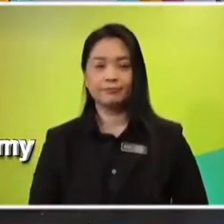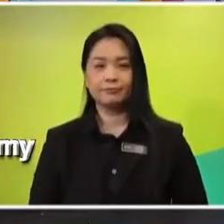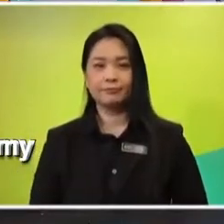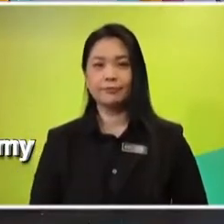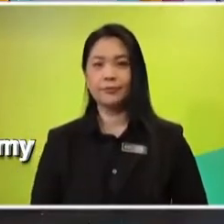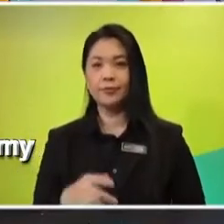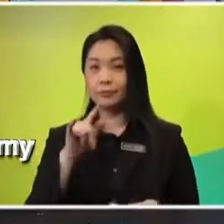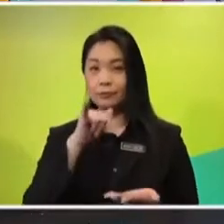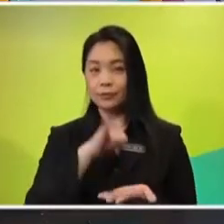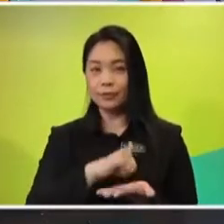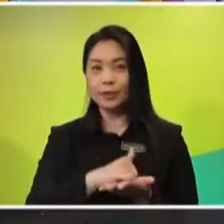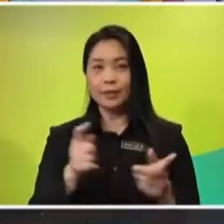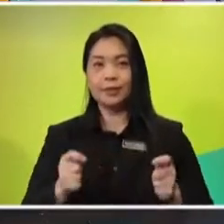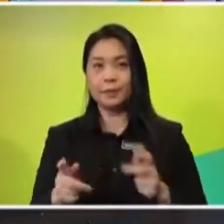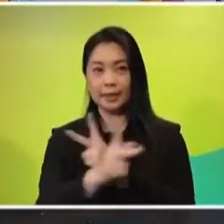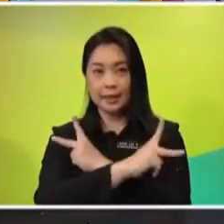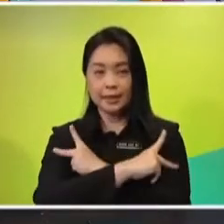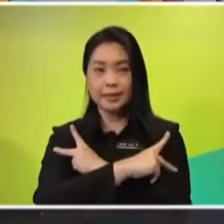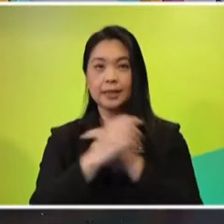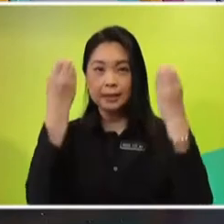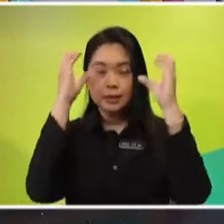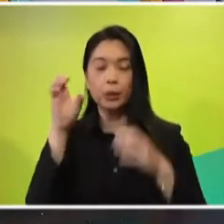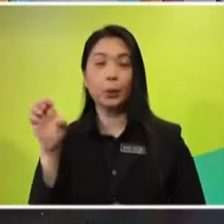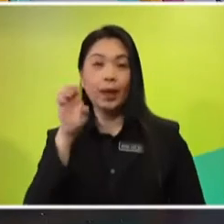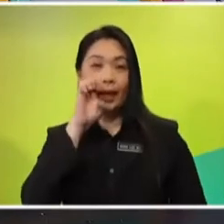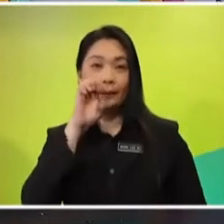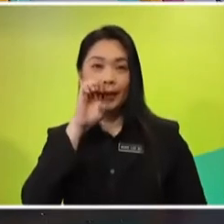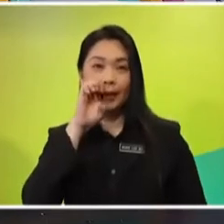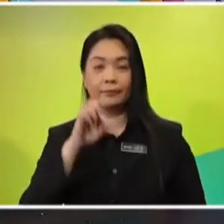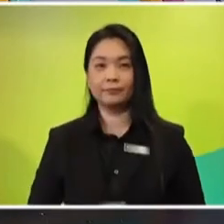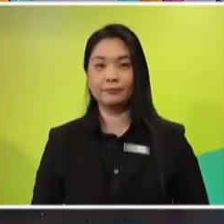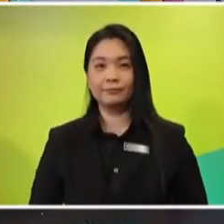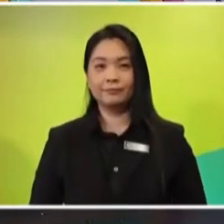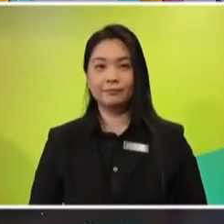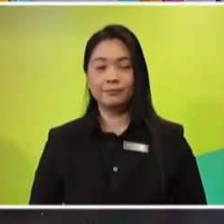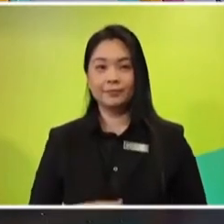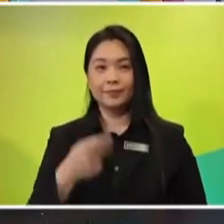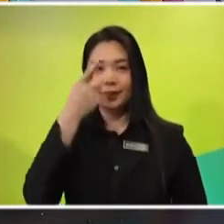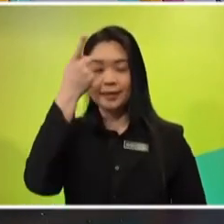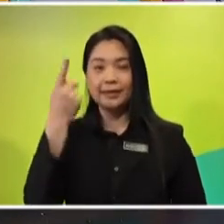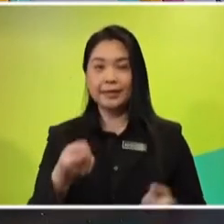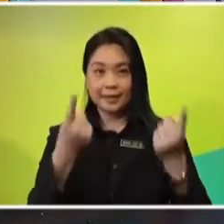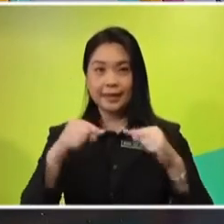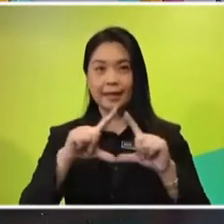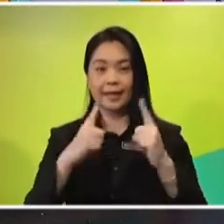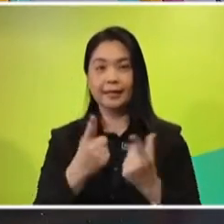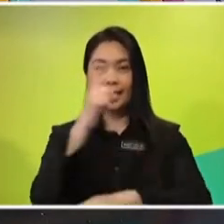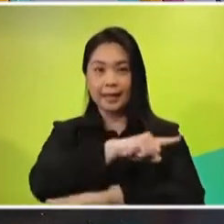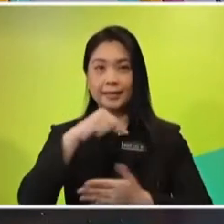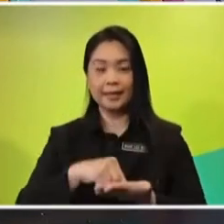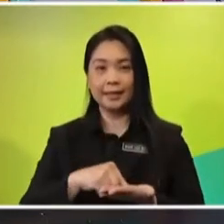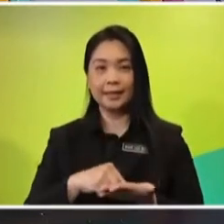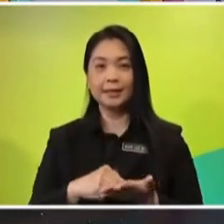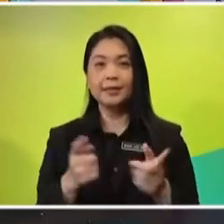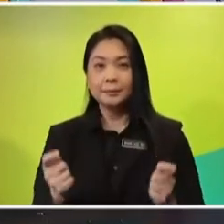kasih banyak-banyak Cikgu Amy Fazira atas perkongsian ilmu pada hari ini. Sama-sama. Terima kasih sudi datang ke kelas kita pada hari ini, cikgu. Terima kasih